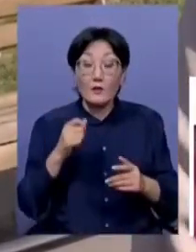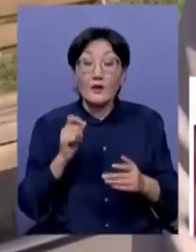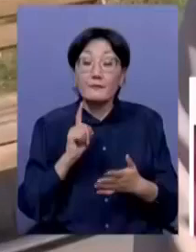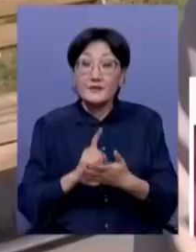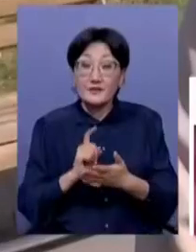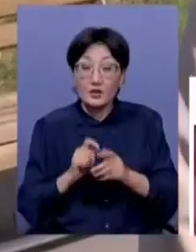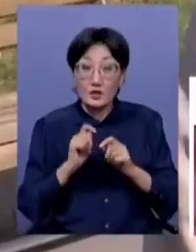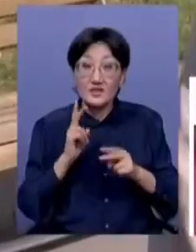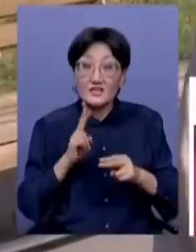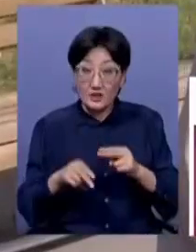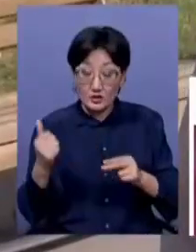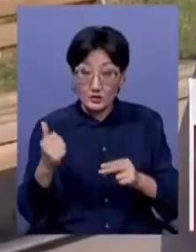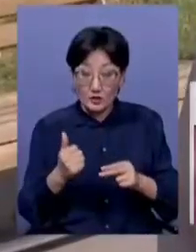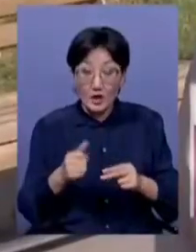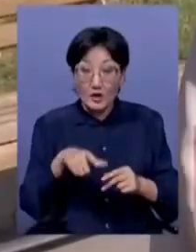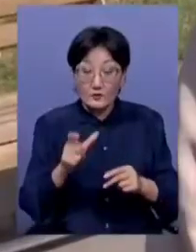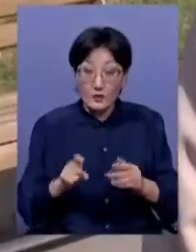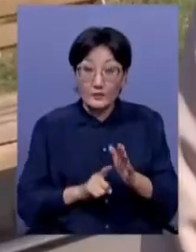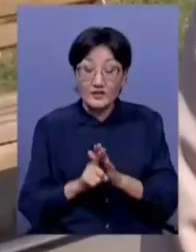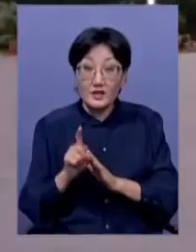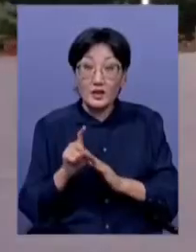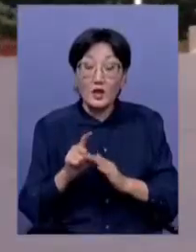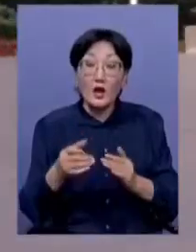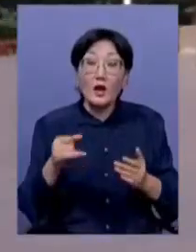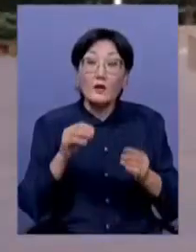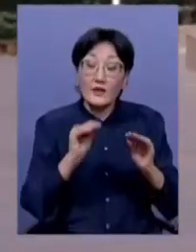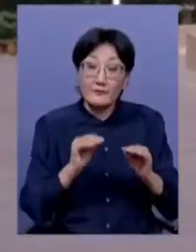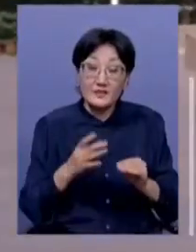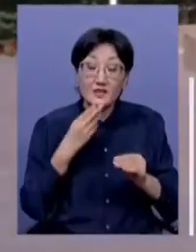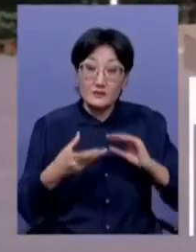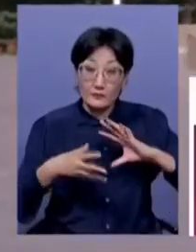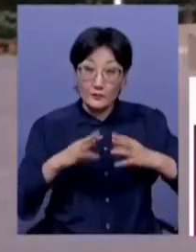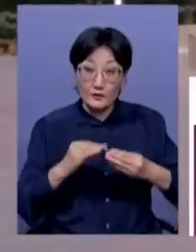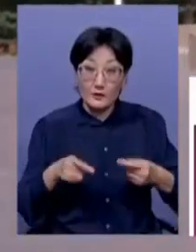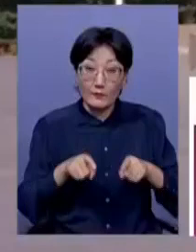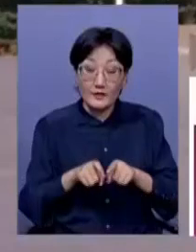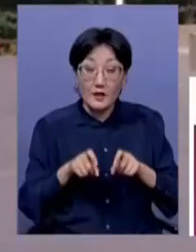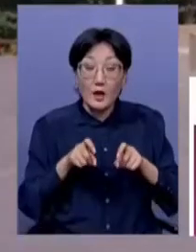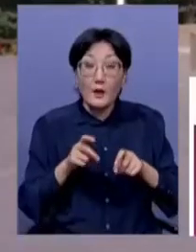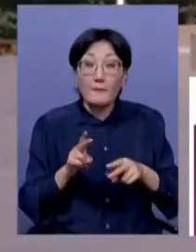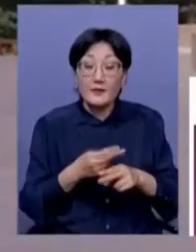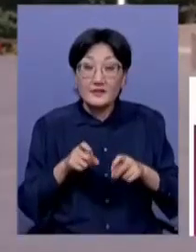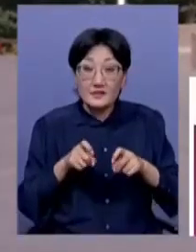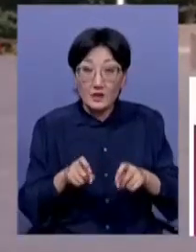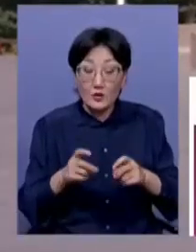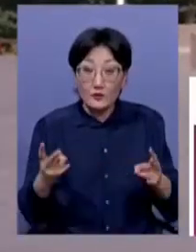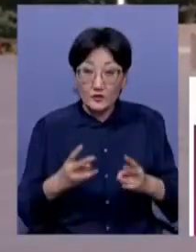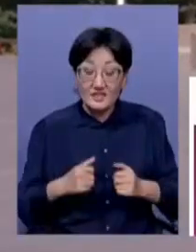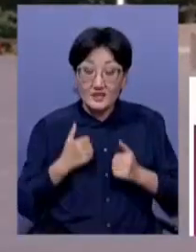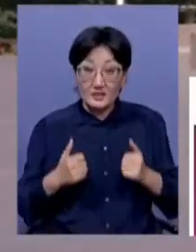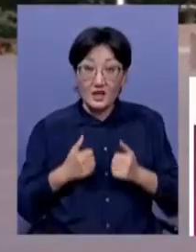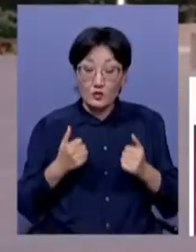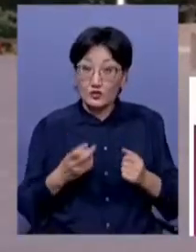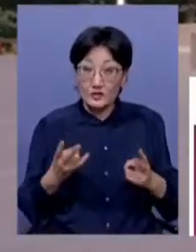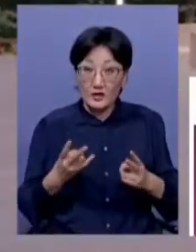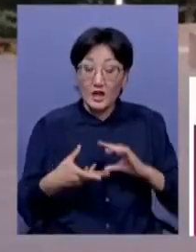уже закончится эта неделя, и люди начнут выгружать свои результаты. Для того, чтобы бегать без таких вот массовых стартов, нужна мотивация, нужна такая